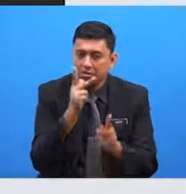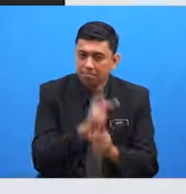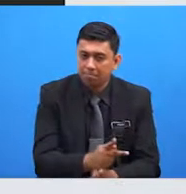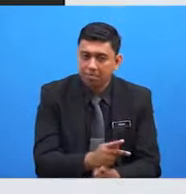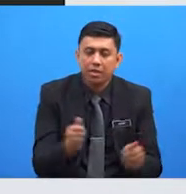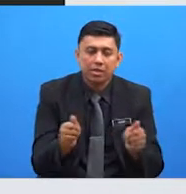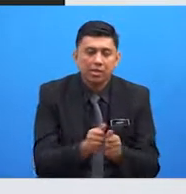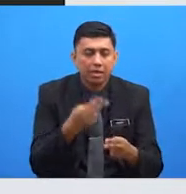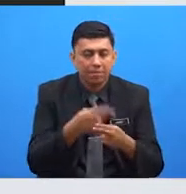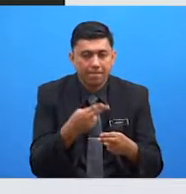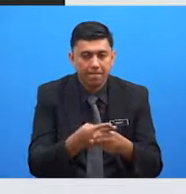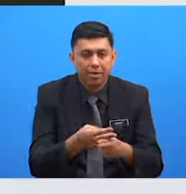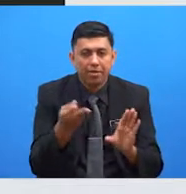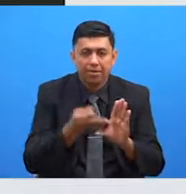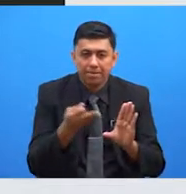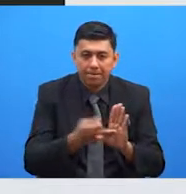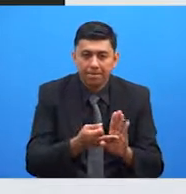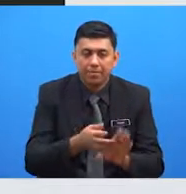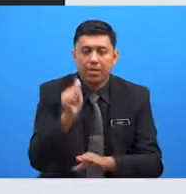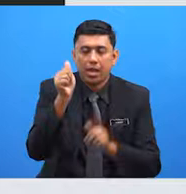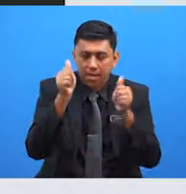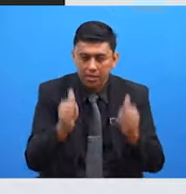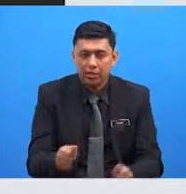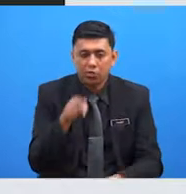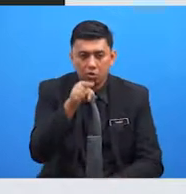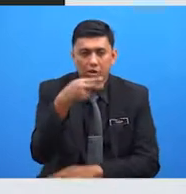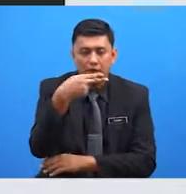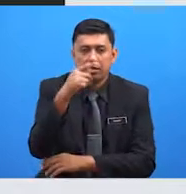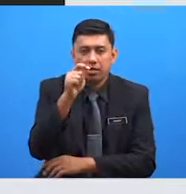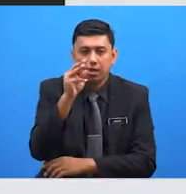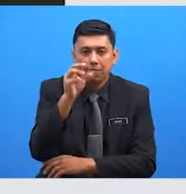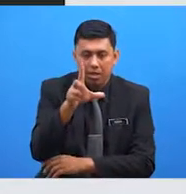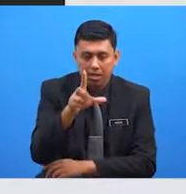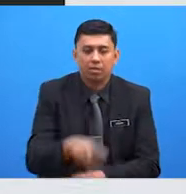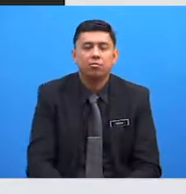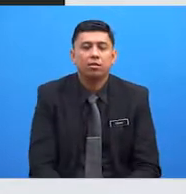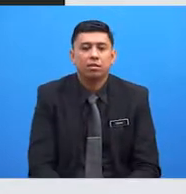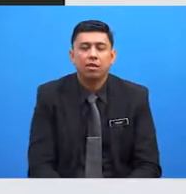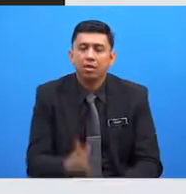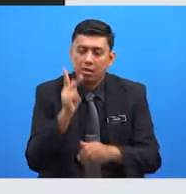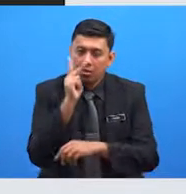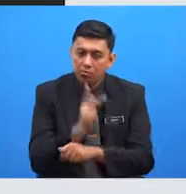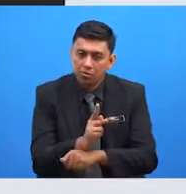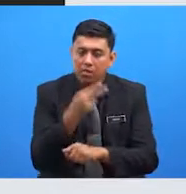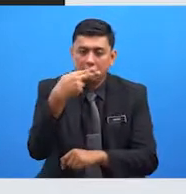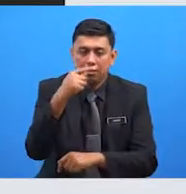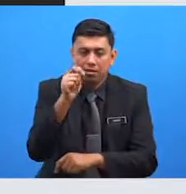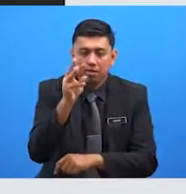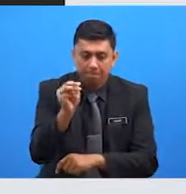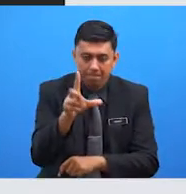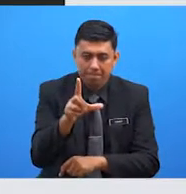dengan nama fail ahli.html. Seterusnya, tulis pula kod HTML bagi